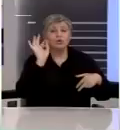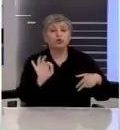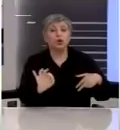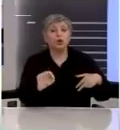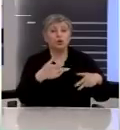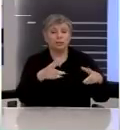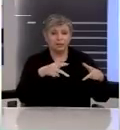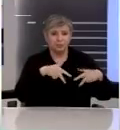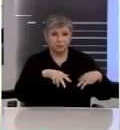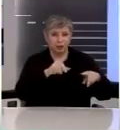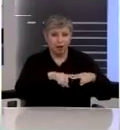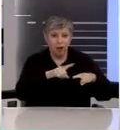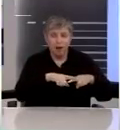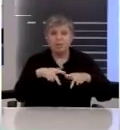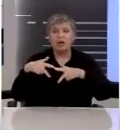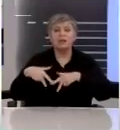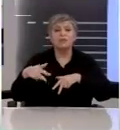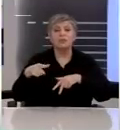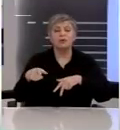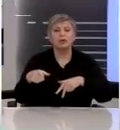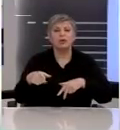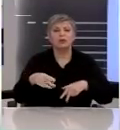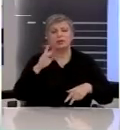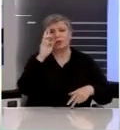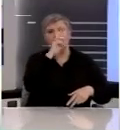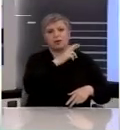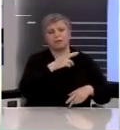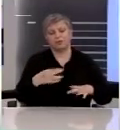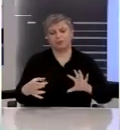Διότι εκεί καταλήξαν, σε διακρατική συμφωνία. Και έρχομαι τώρα στο ψητό.